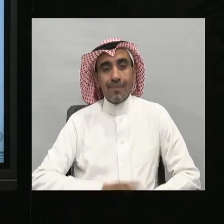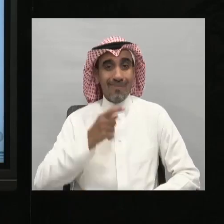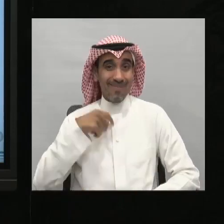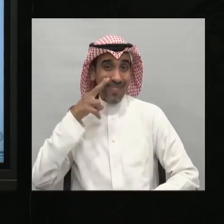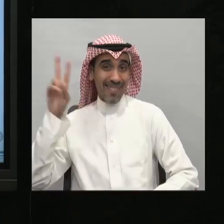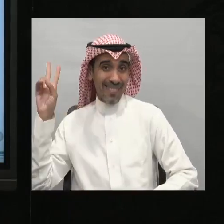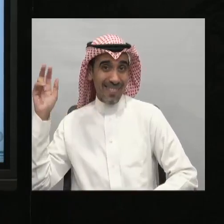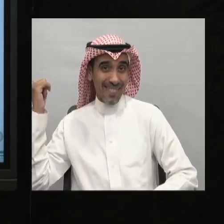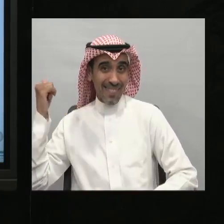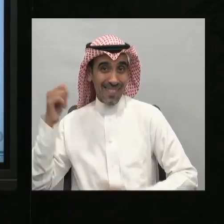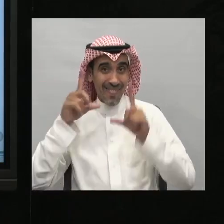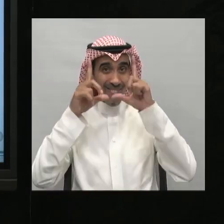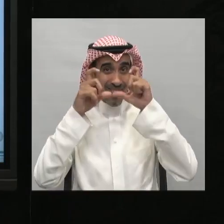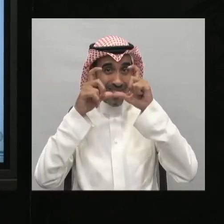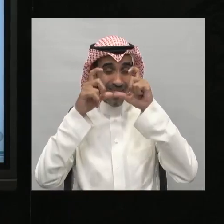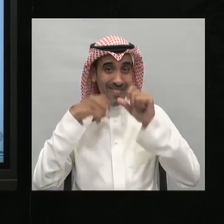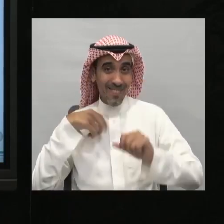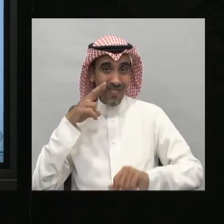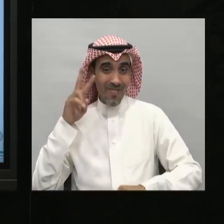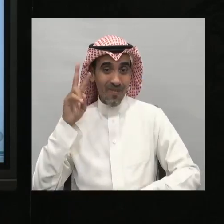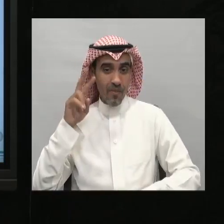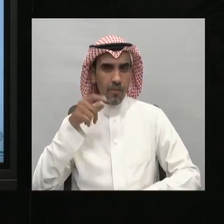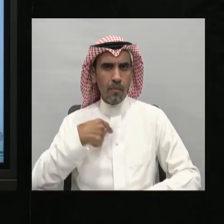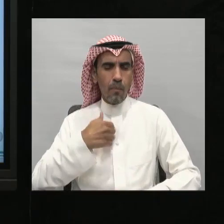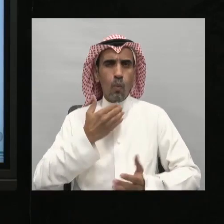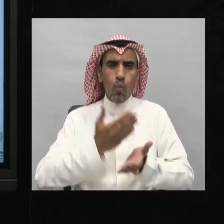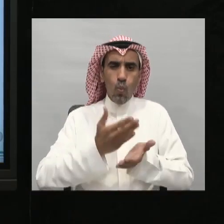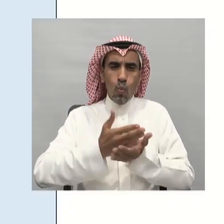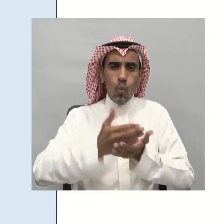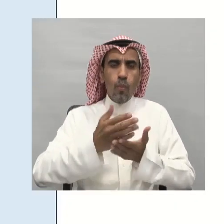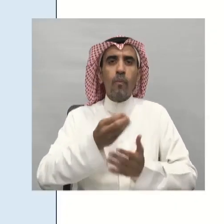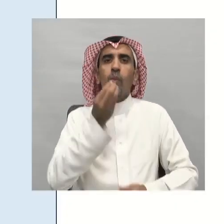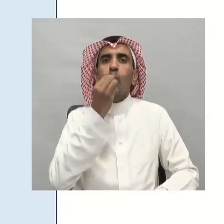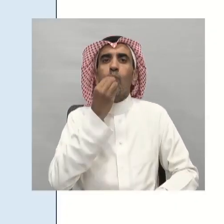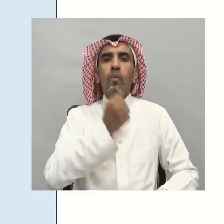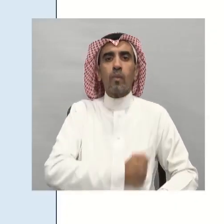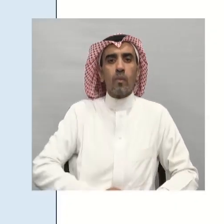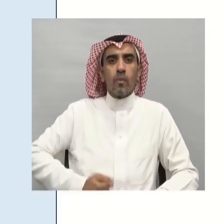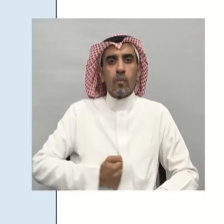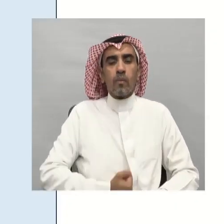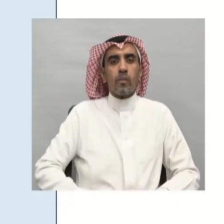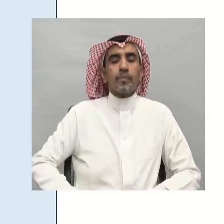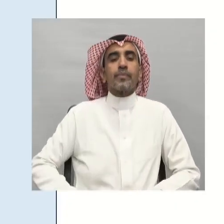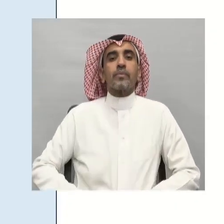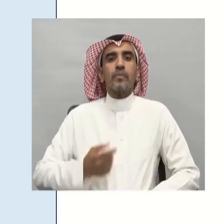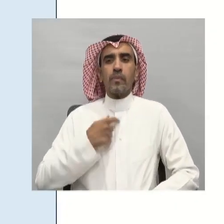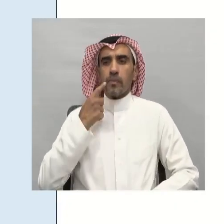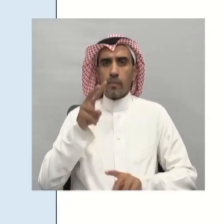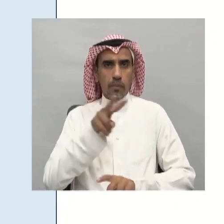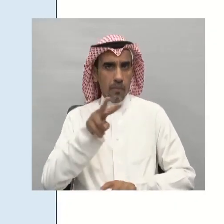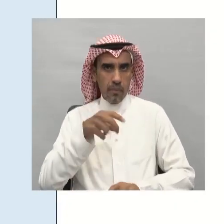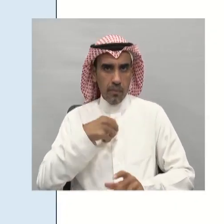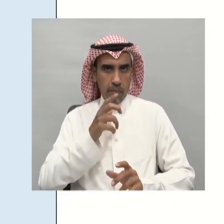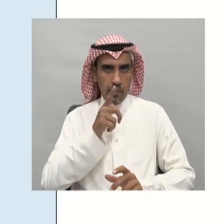لاحظ هنا في هذه الصورة، لو لاحظنا سوف نتحدث عن التغذي والهضم، ونقرن هذا الكلام